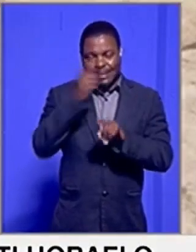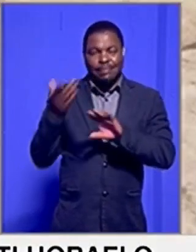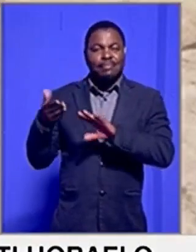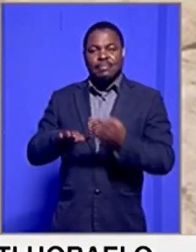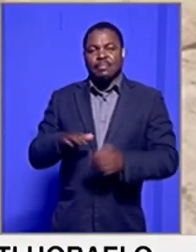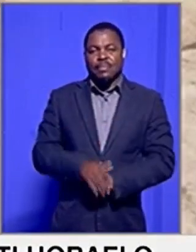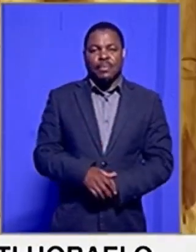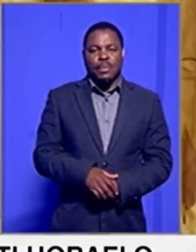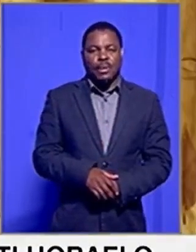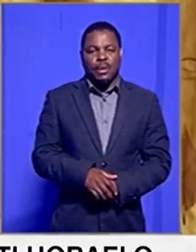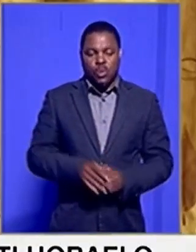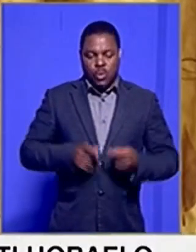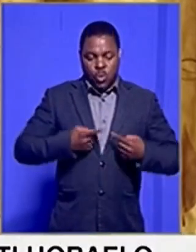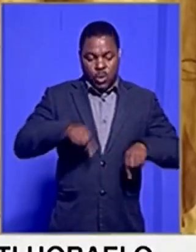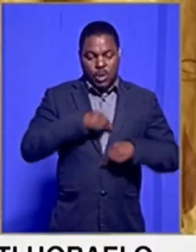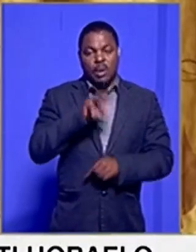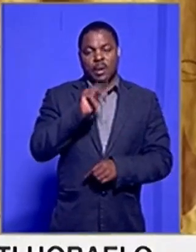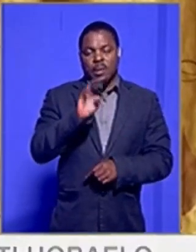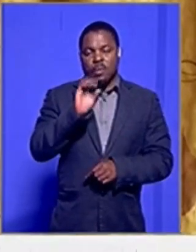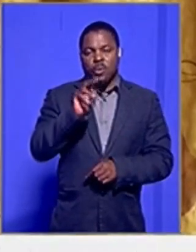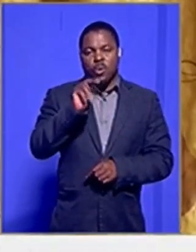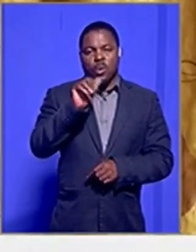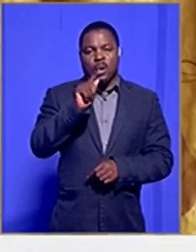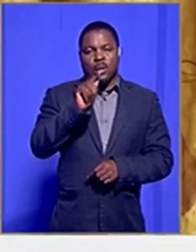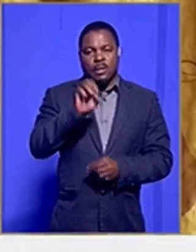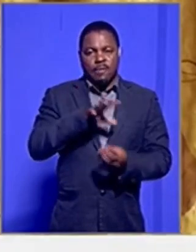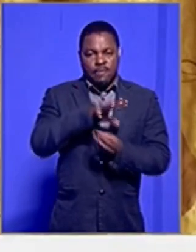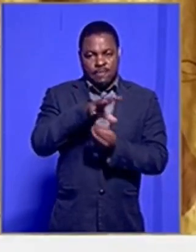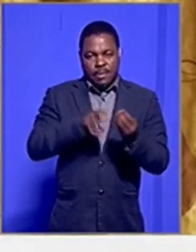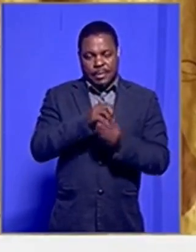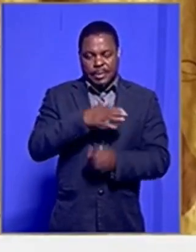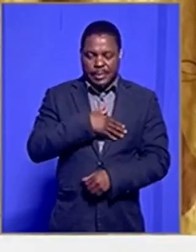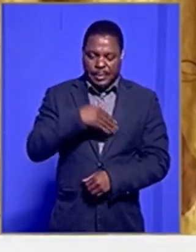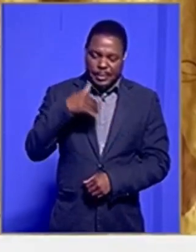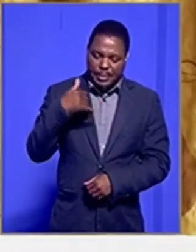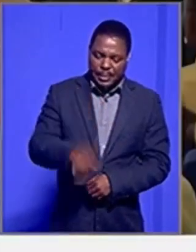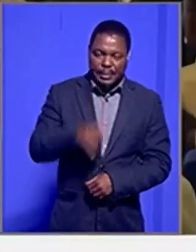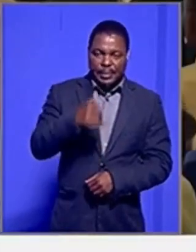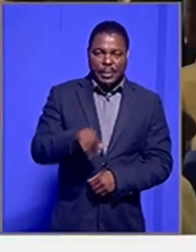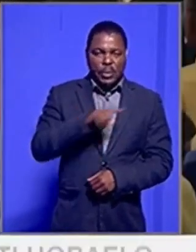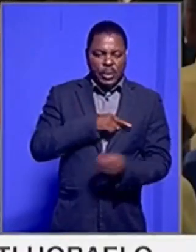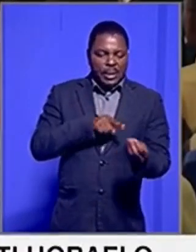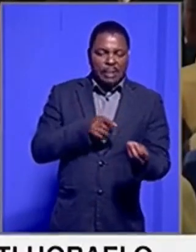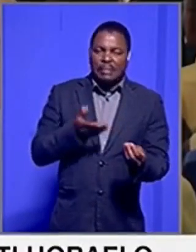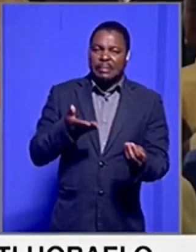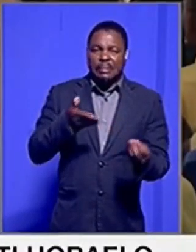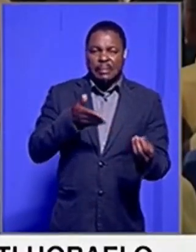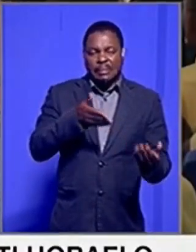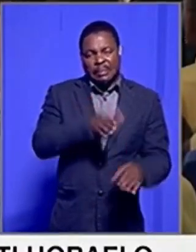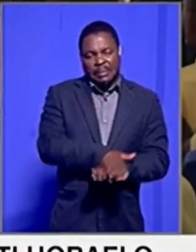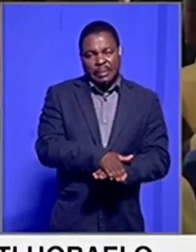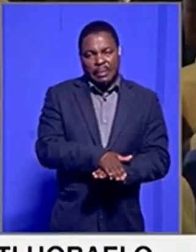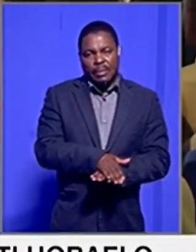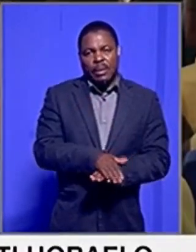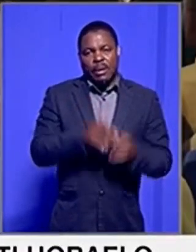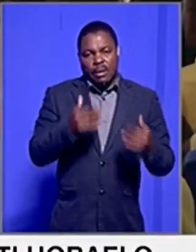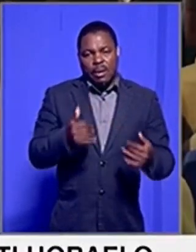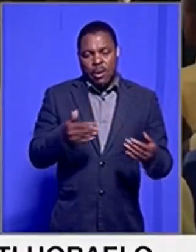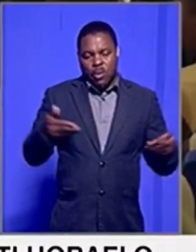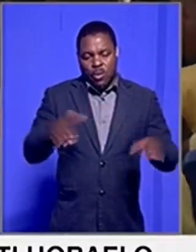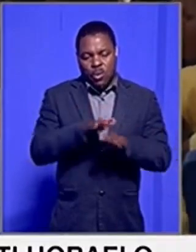le family ga monate re utlwile botlhoko thata ka se se diragetseng mo familing ka tiragalo phitlho ya